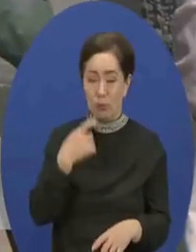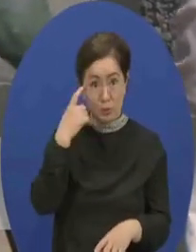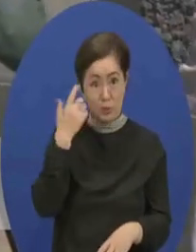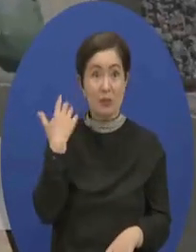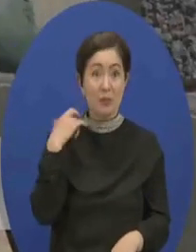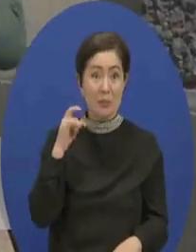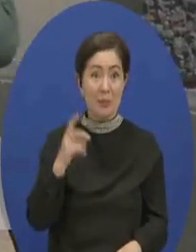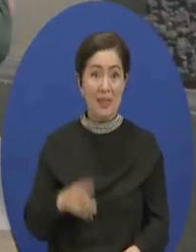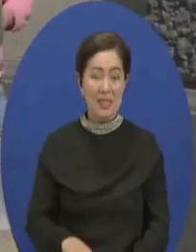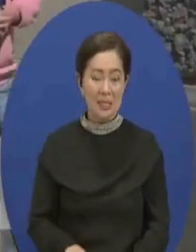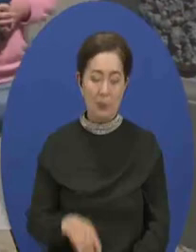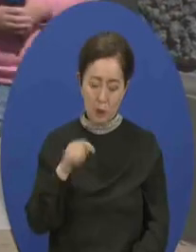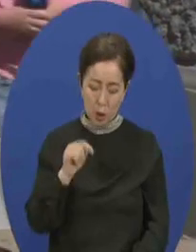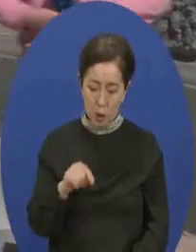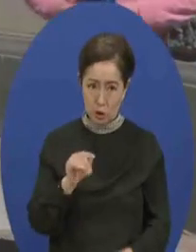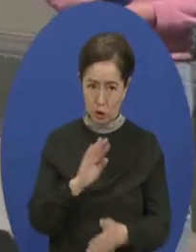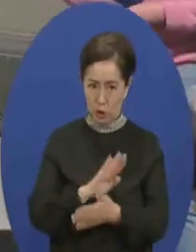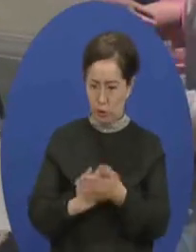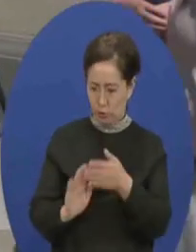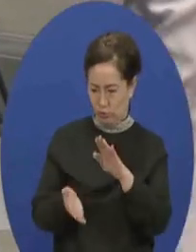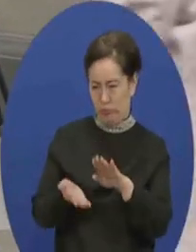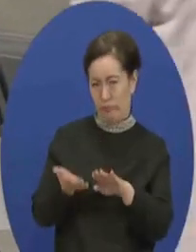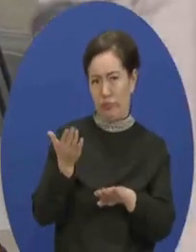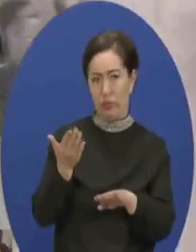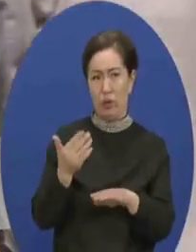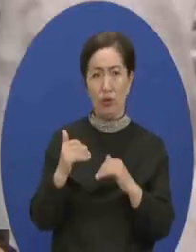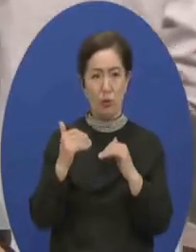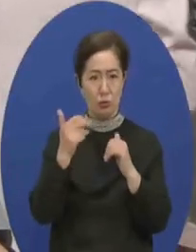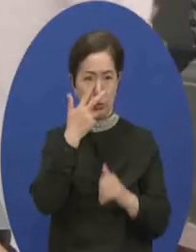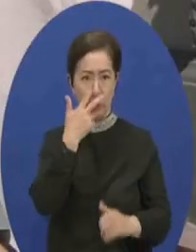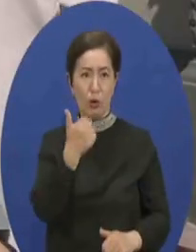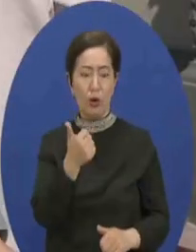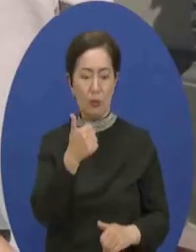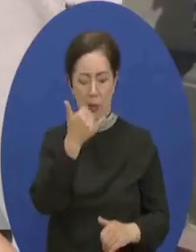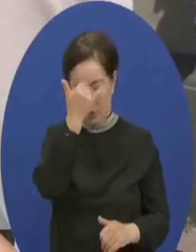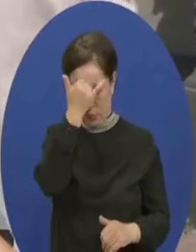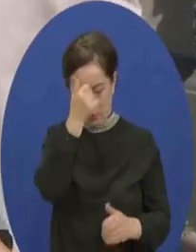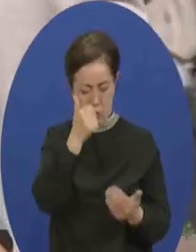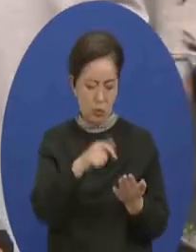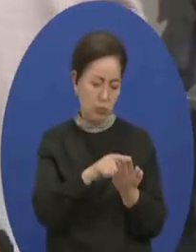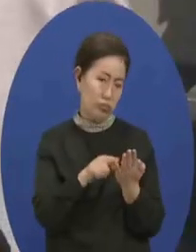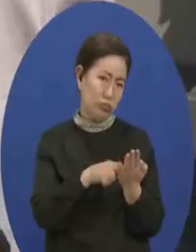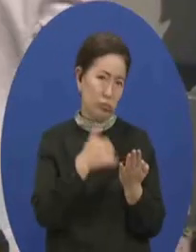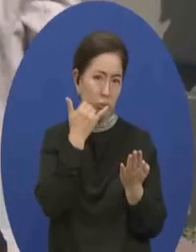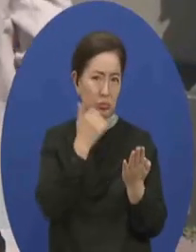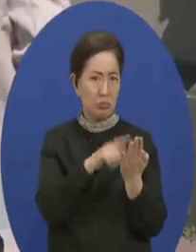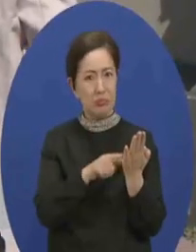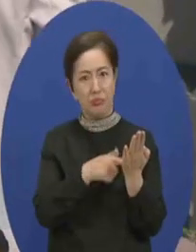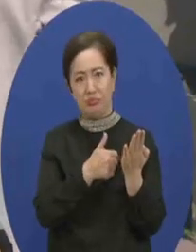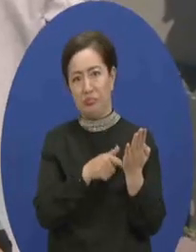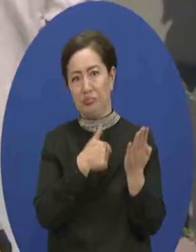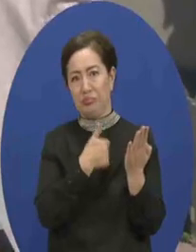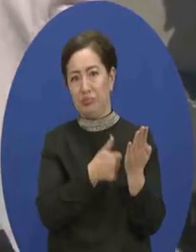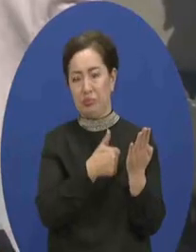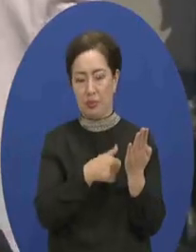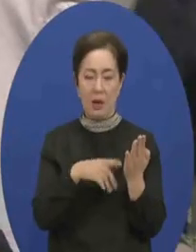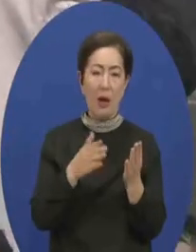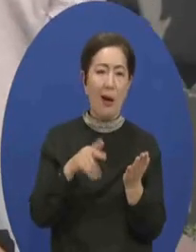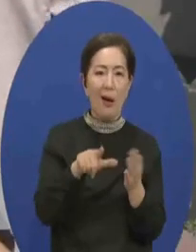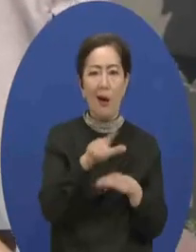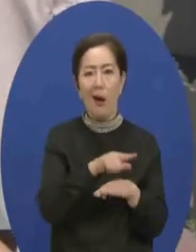Тэгээд одоо үед бол өчтэй нэг юмнууд юм хөгжөөд бүр гой урцсан шүү дээ. Ухаалаг утсан мэтсэн шүүдийн одоо байршил